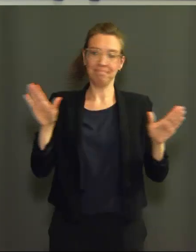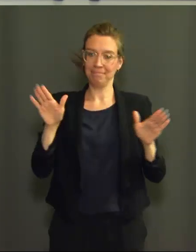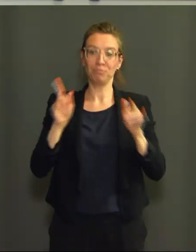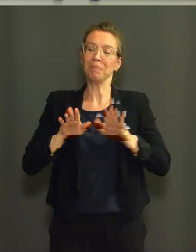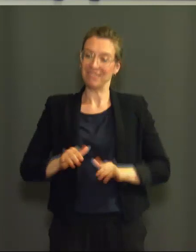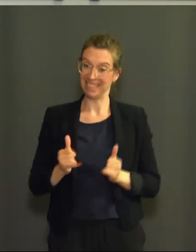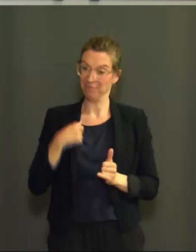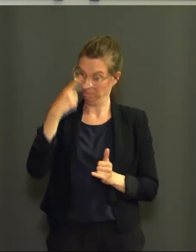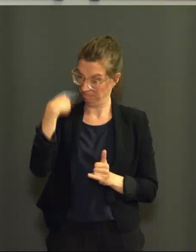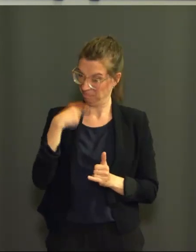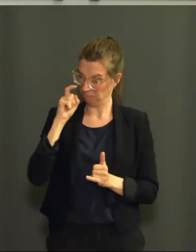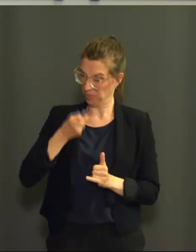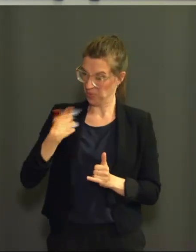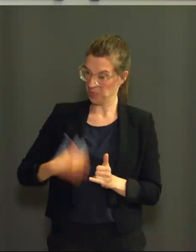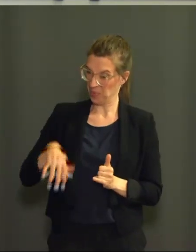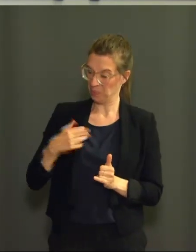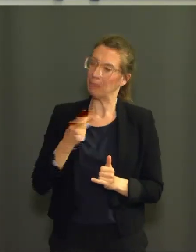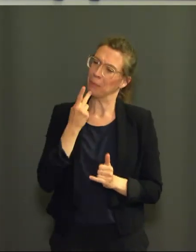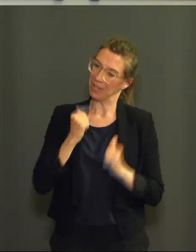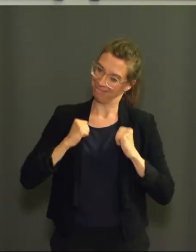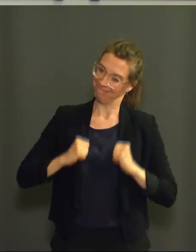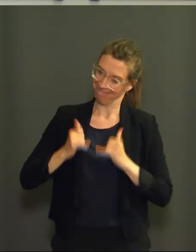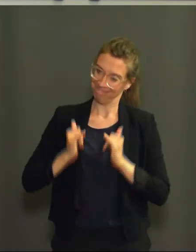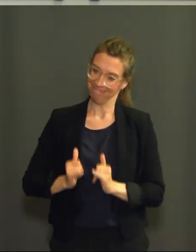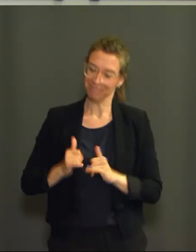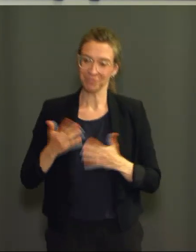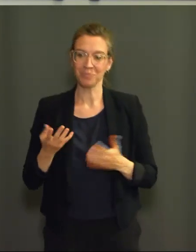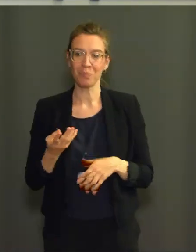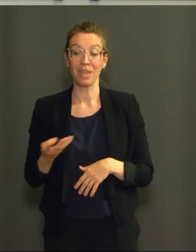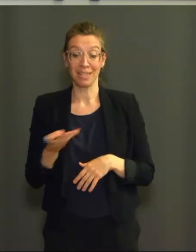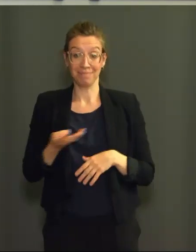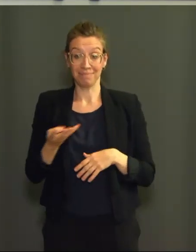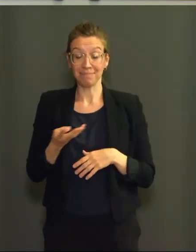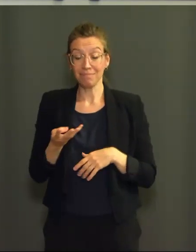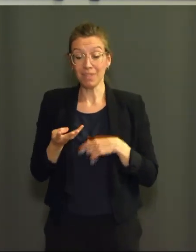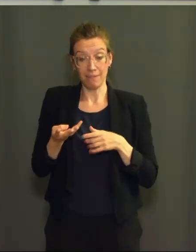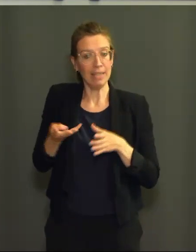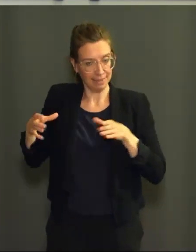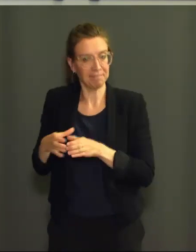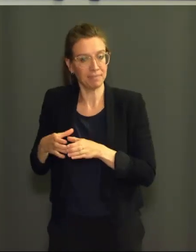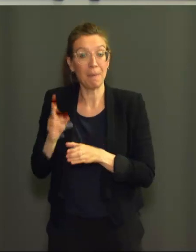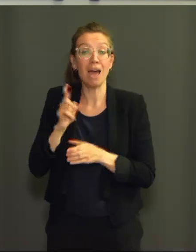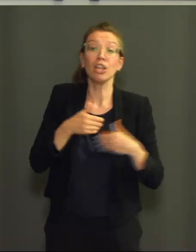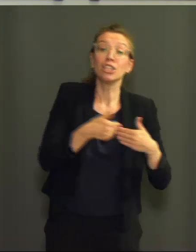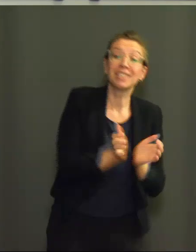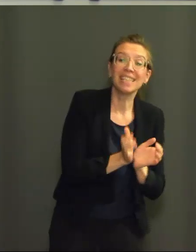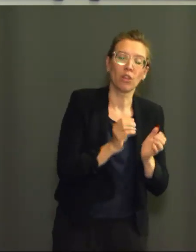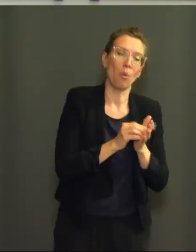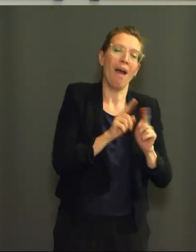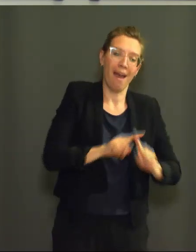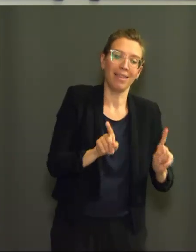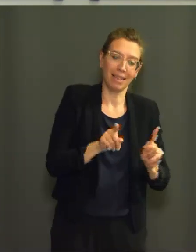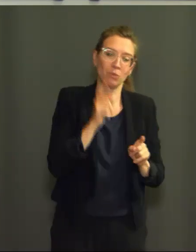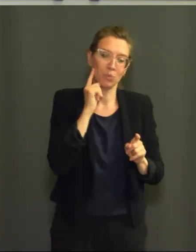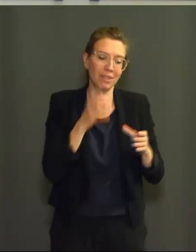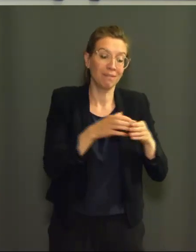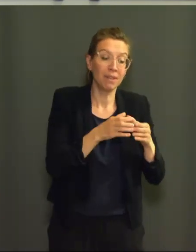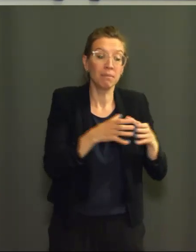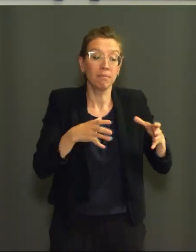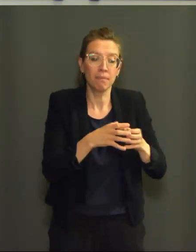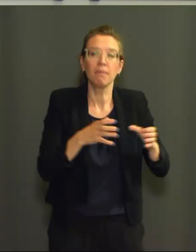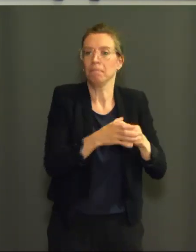is uiteraard. Kijk je de match liever thuis, dan mag je binnen 4 personen ontvangen. Buiten mag je maximaal